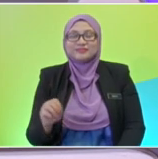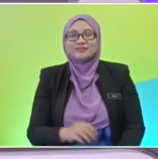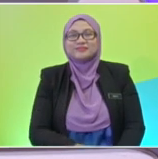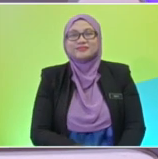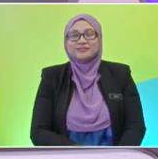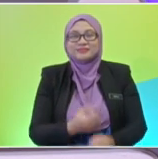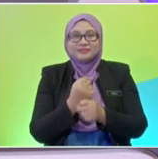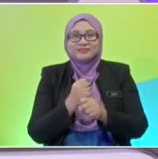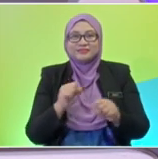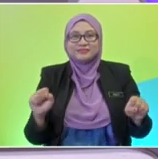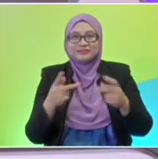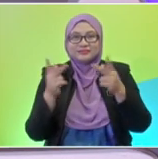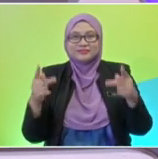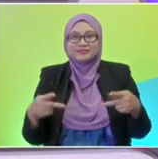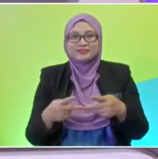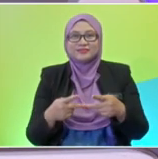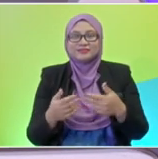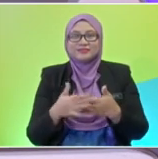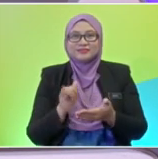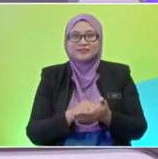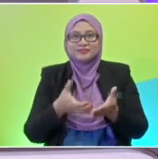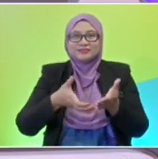dengan penuh lubang